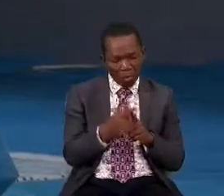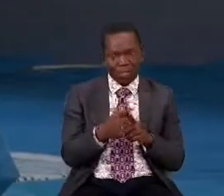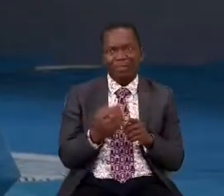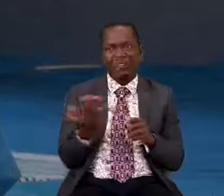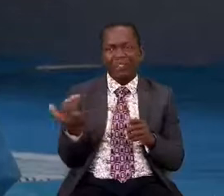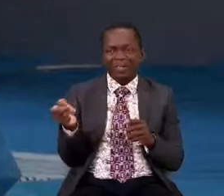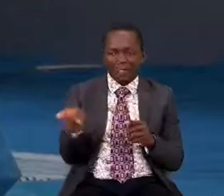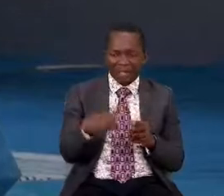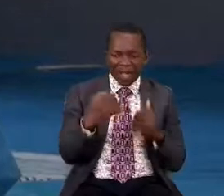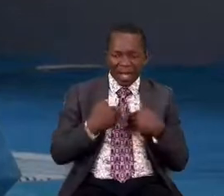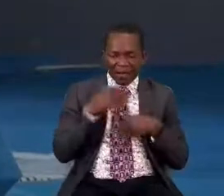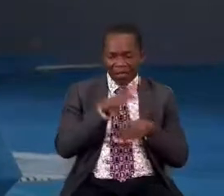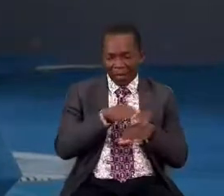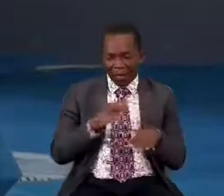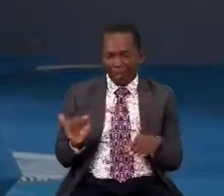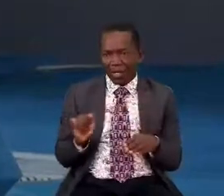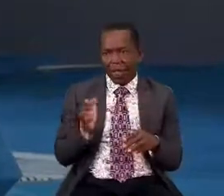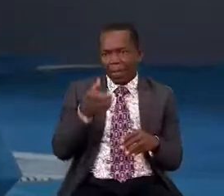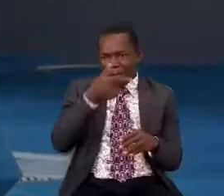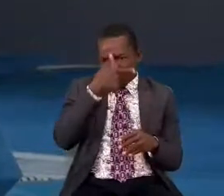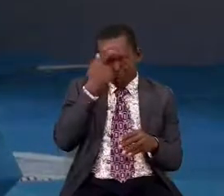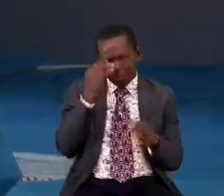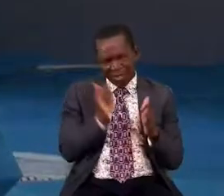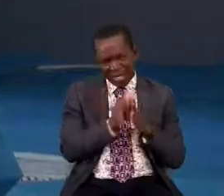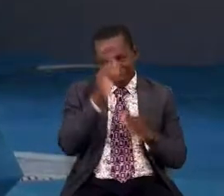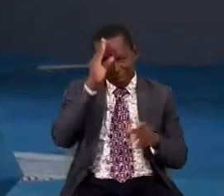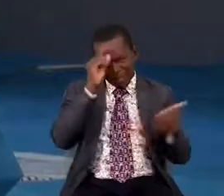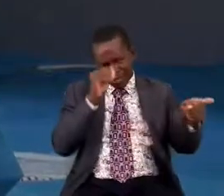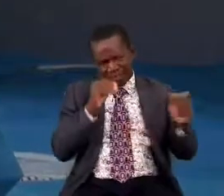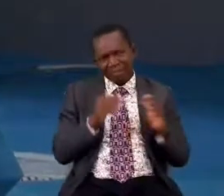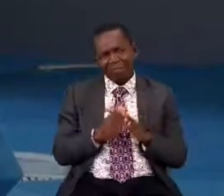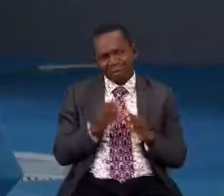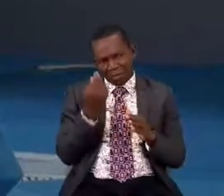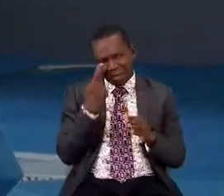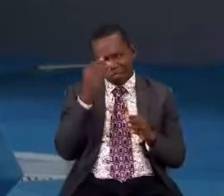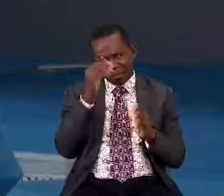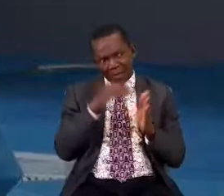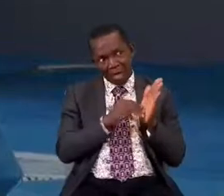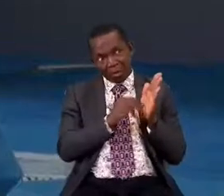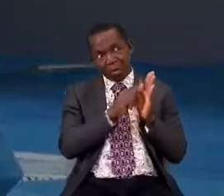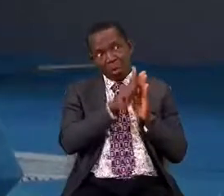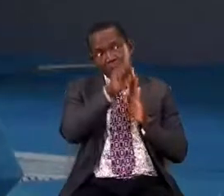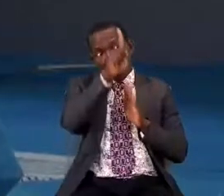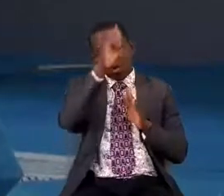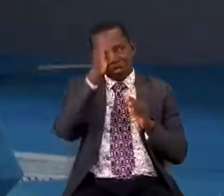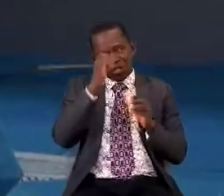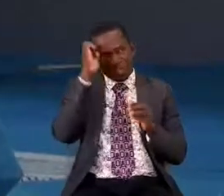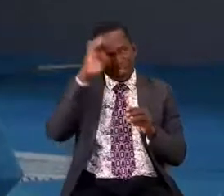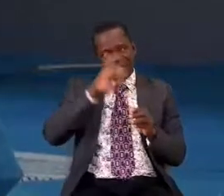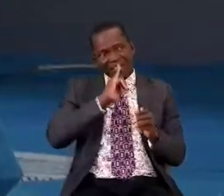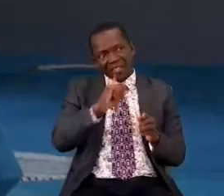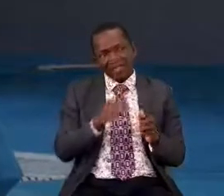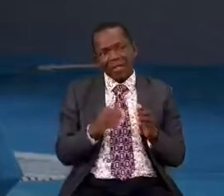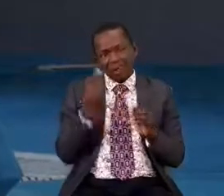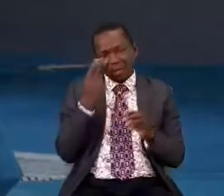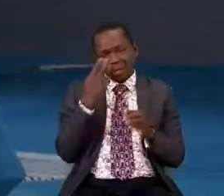regardez sa stature, cet homme, regardez son apparence, tel homme, regardez son visage, ça c'est un lion d'homme,